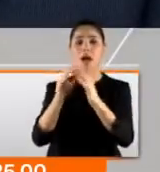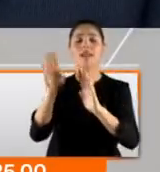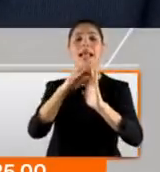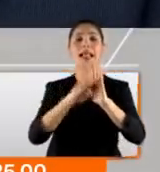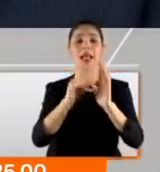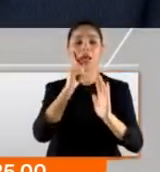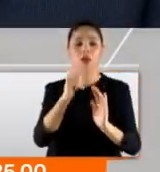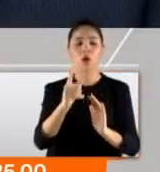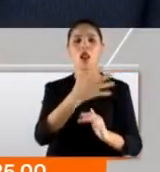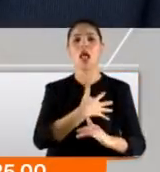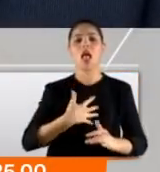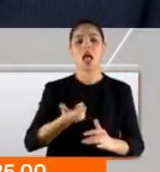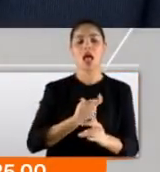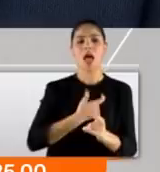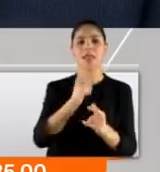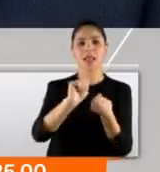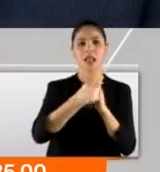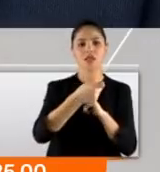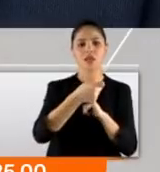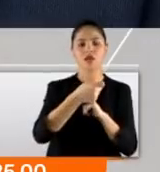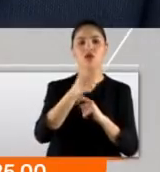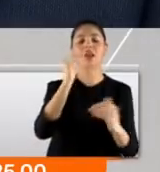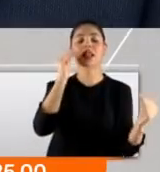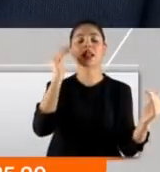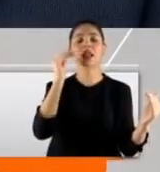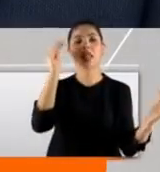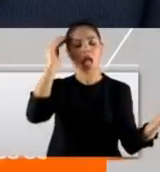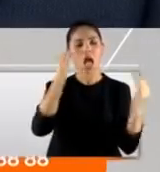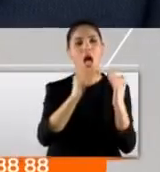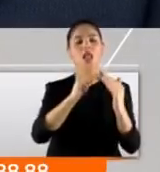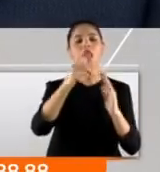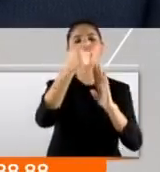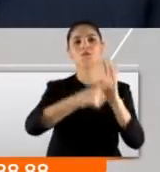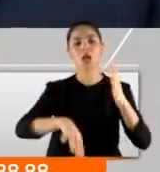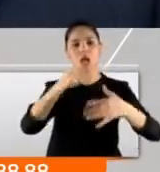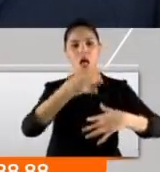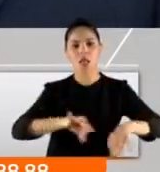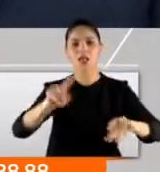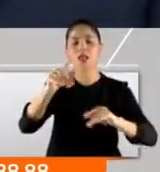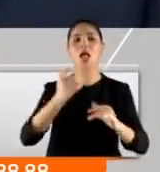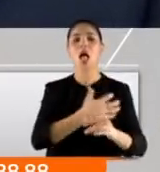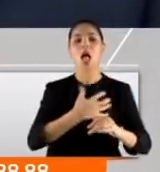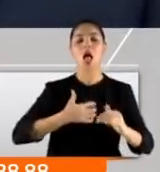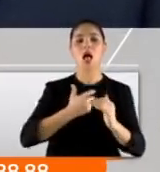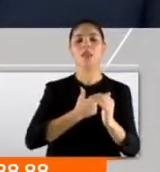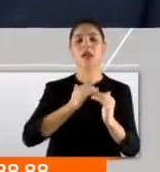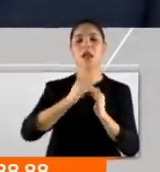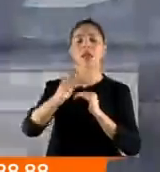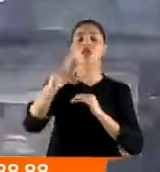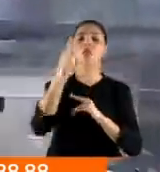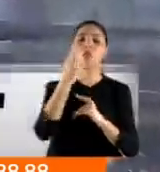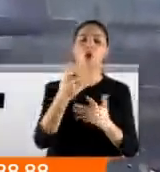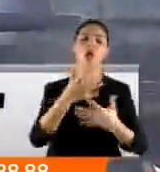anayasa değişikliğinde ilkeler üzerinde bir anlaşma metni hazırlandı. Anayasanın bir toplumsal uzlaşmayla hazırlanması